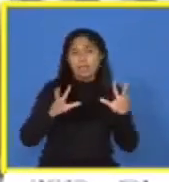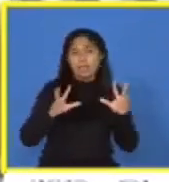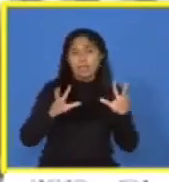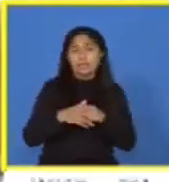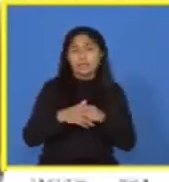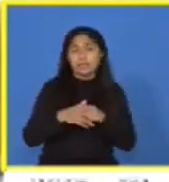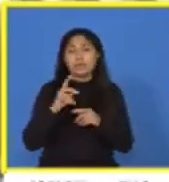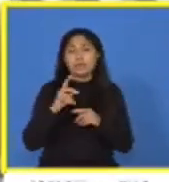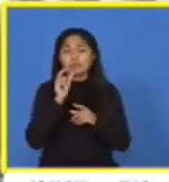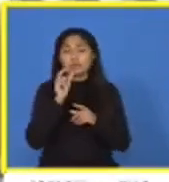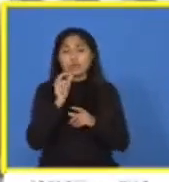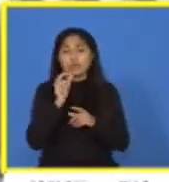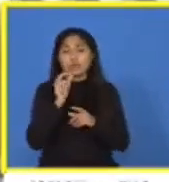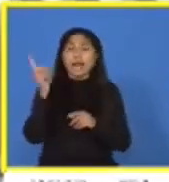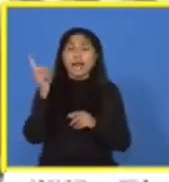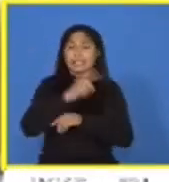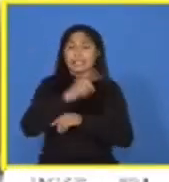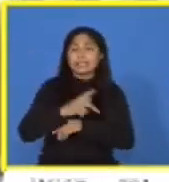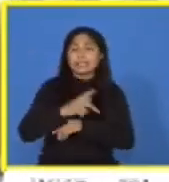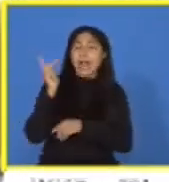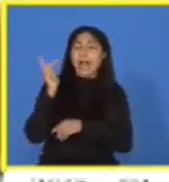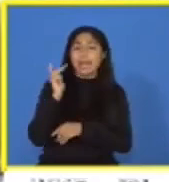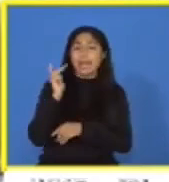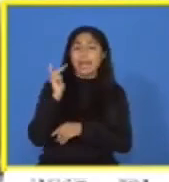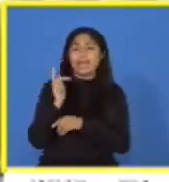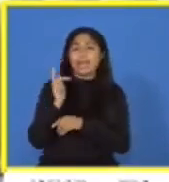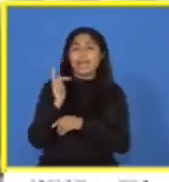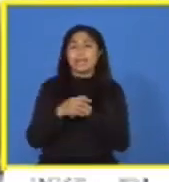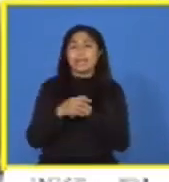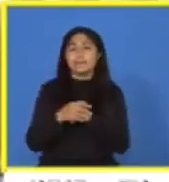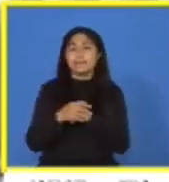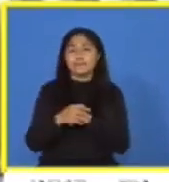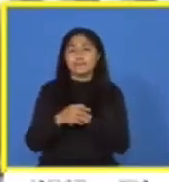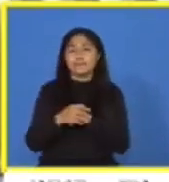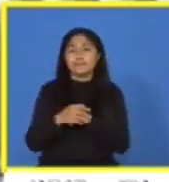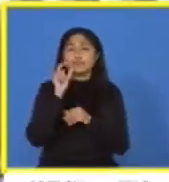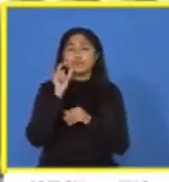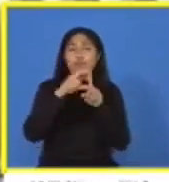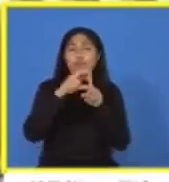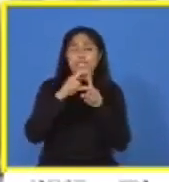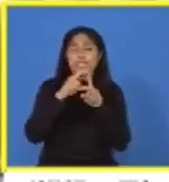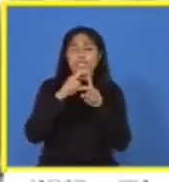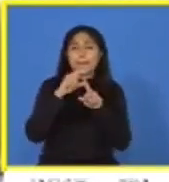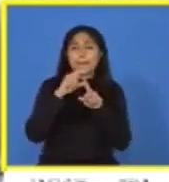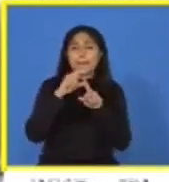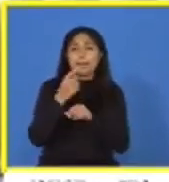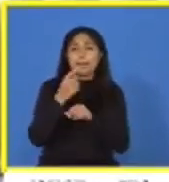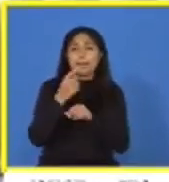kemarin, ya, per hari kemarin. Untuk dosis pertama itu